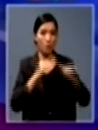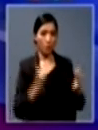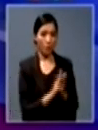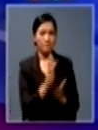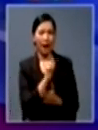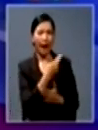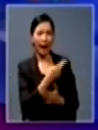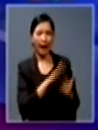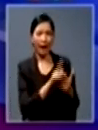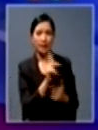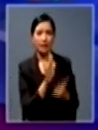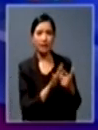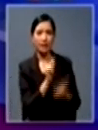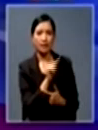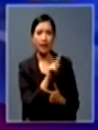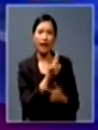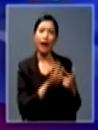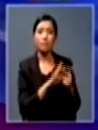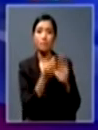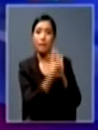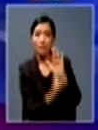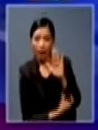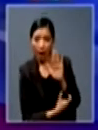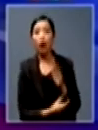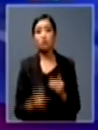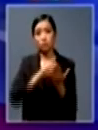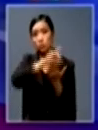กำหนดนะครับส่วนในต่างจังหวัดก็เป็นท่านเจ้าคณะจังหวัด